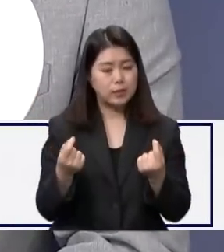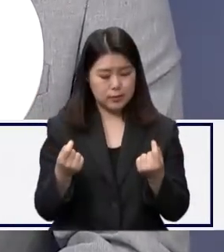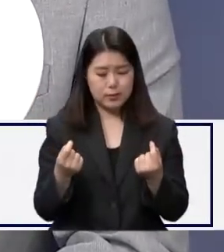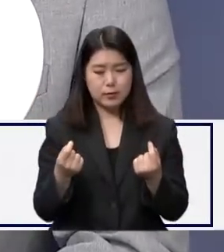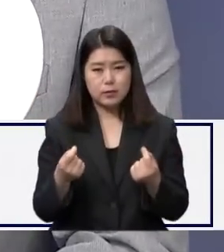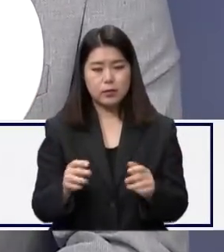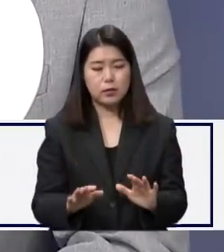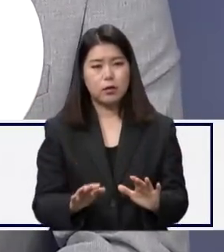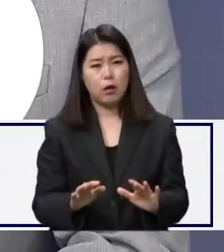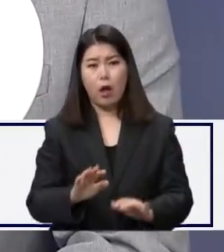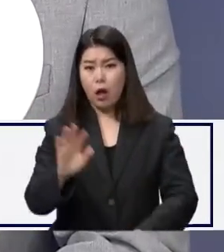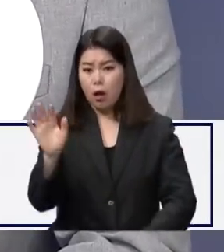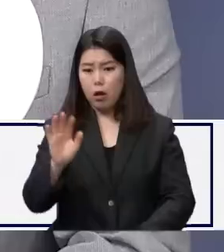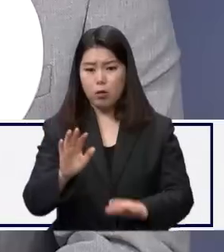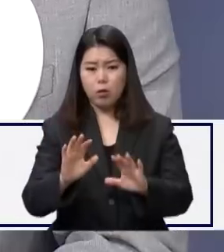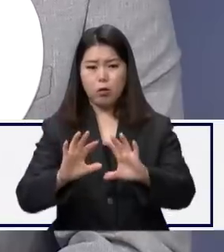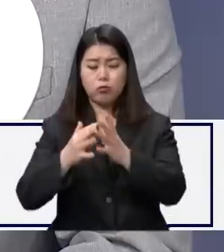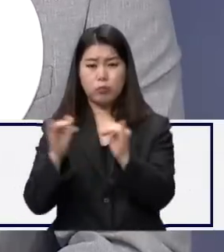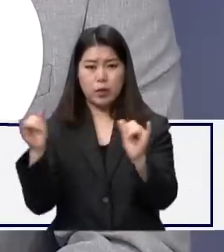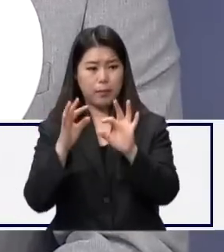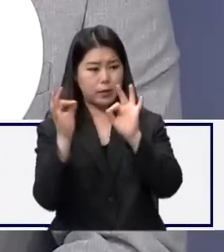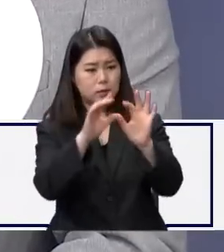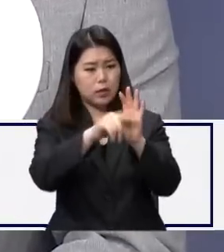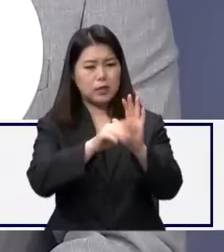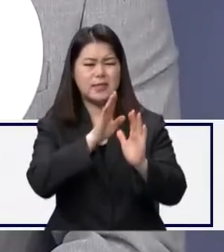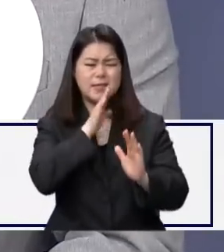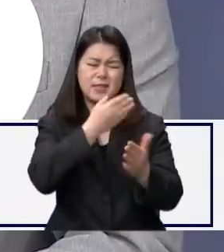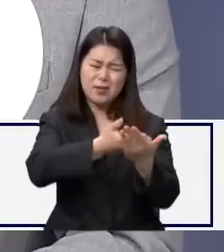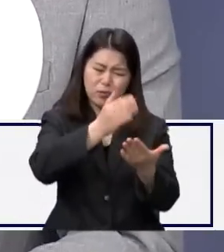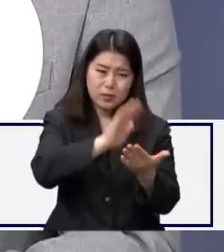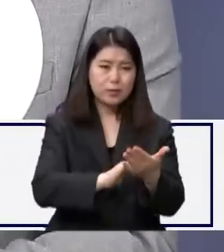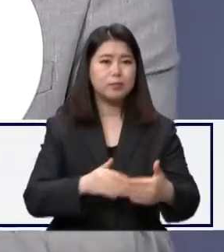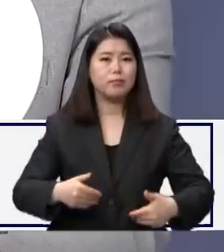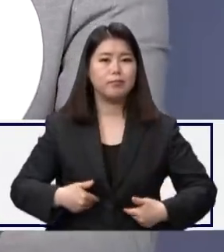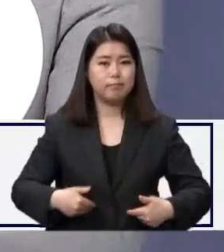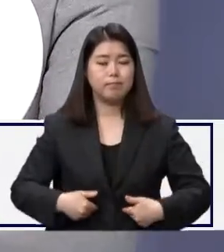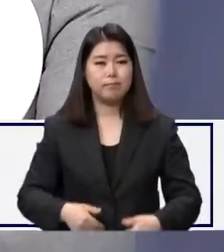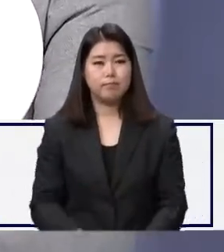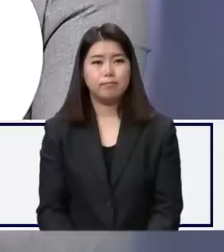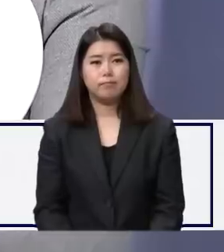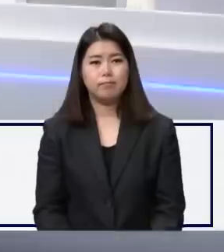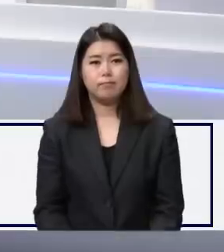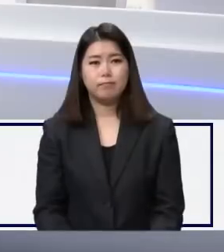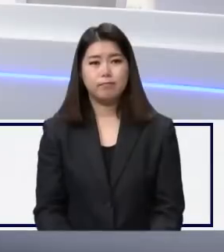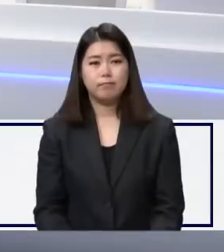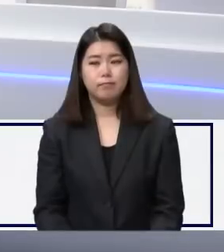민주당에는 결코 국민들에게 마음을 얻을 수 있는 여지가 없다 이렇게 생각합니다 지금